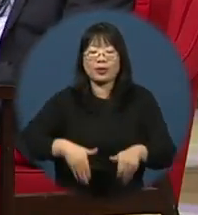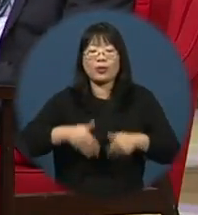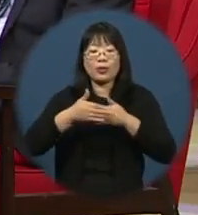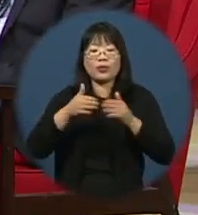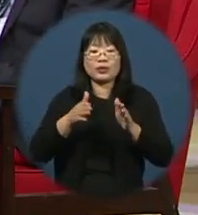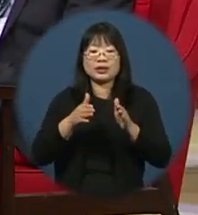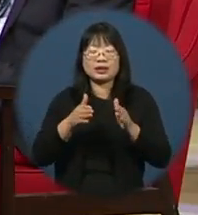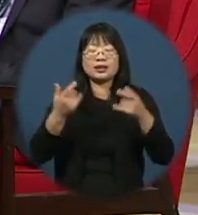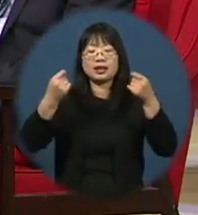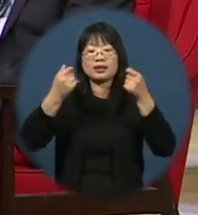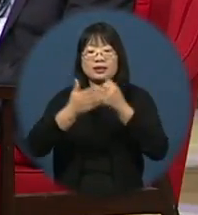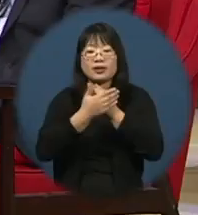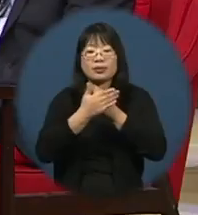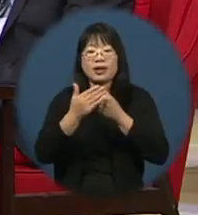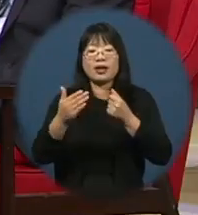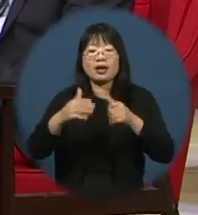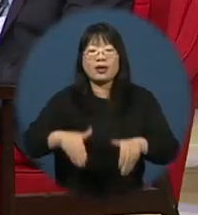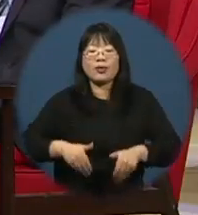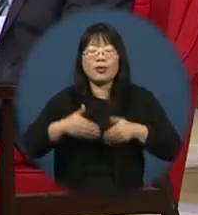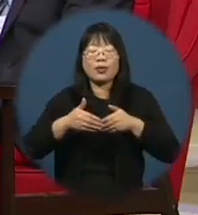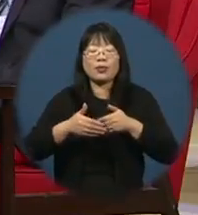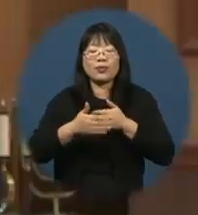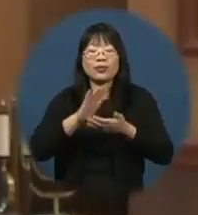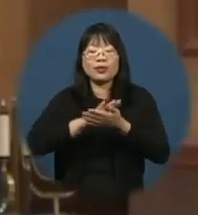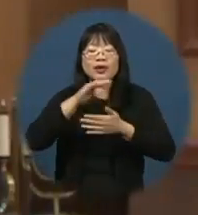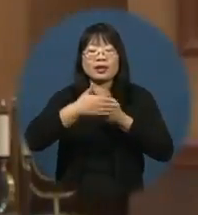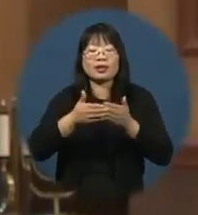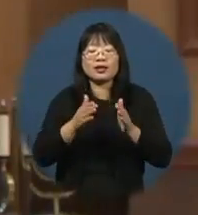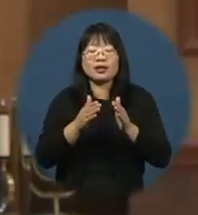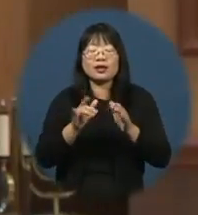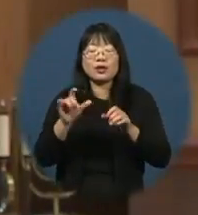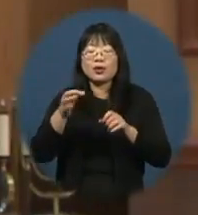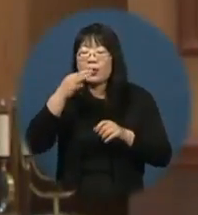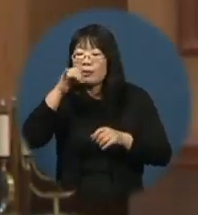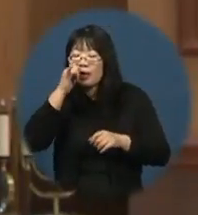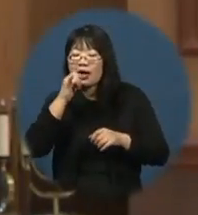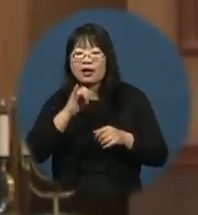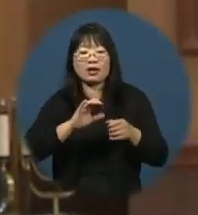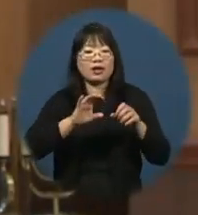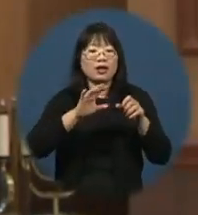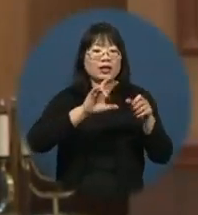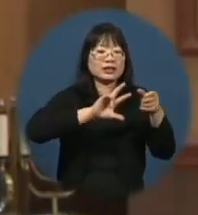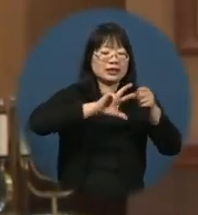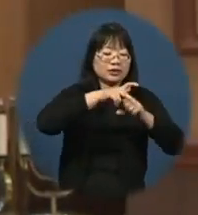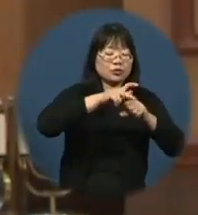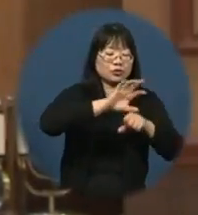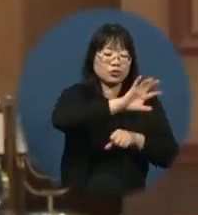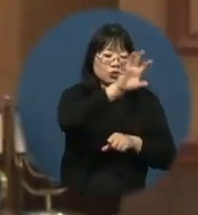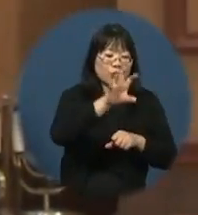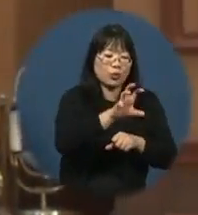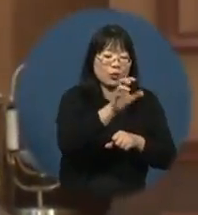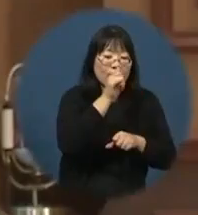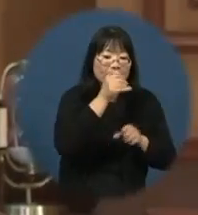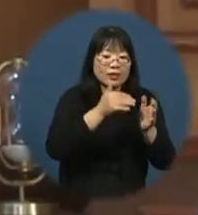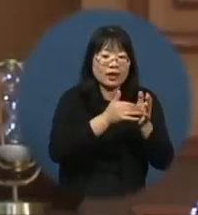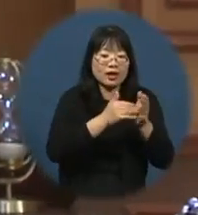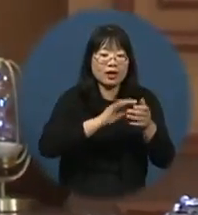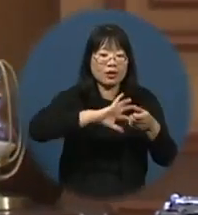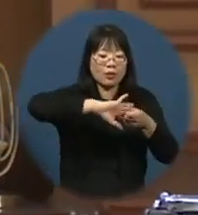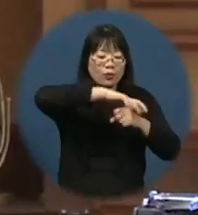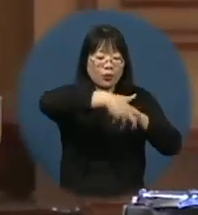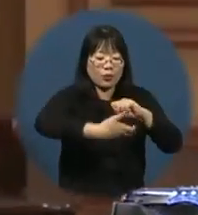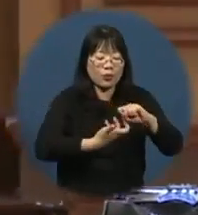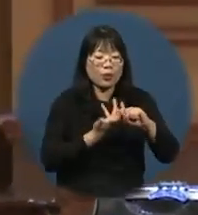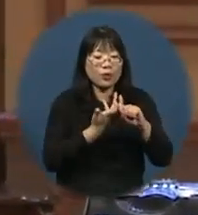네. 온실 효과라고 얘기를 하고 있습니다. 네. 지구가 동그란데 그 동그란 지구를 둘러싸고 있는 이산화탄소의 양은 골고루입니까?